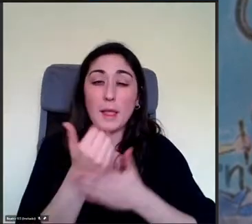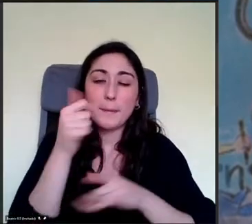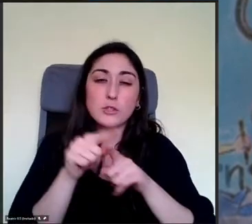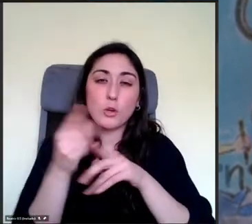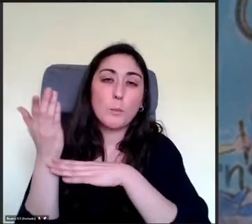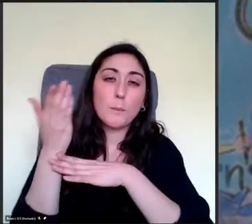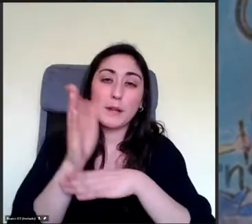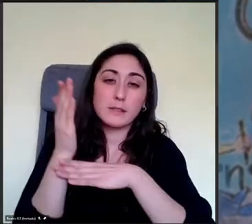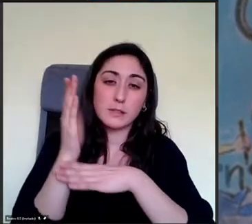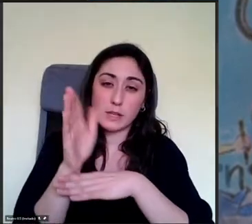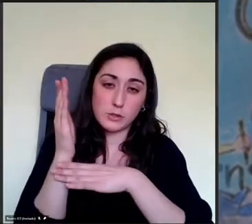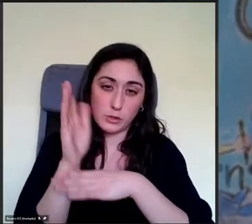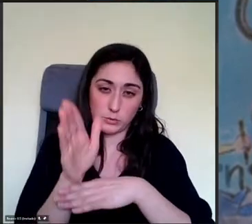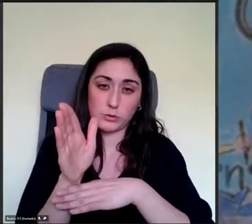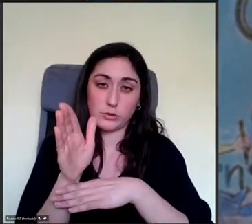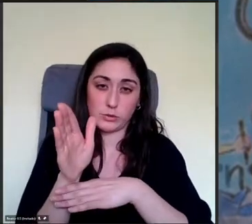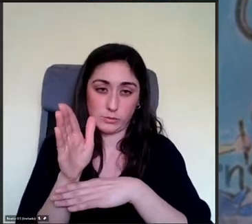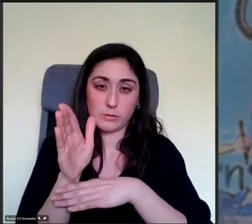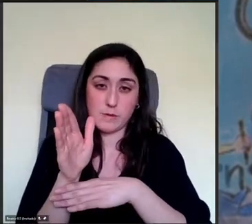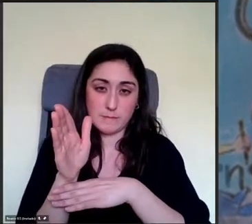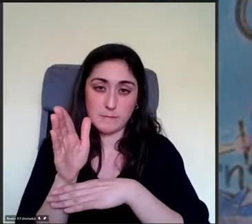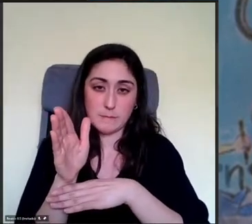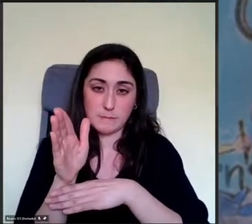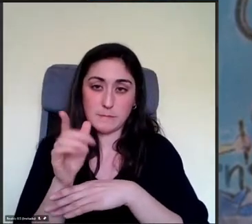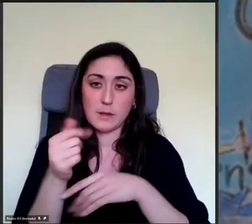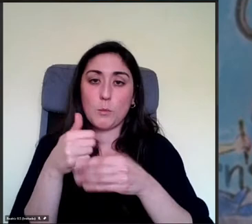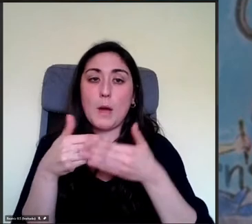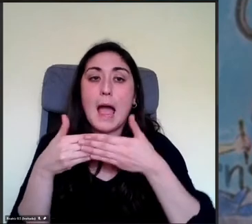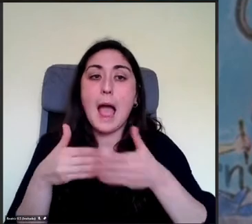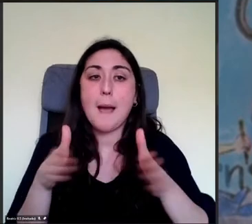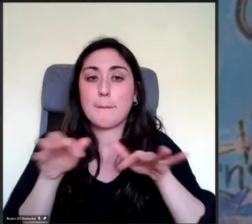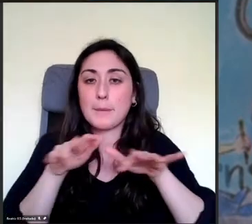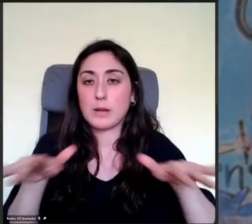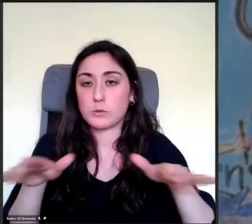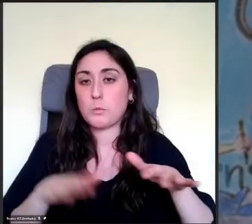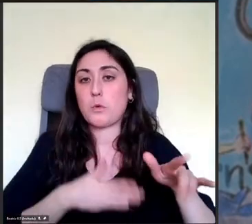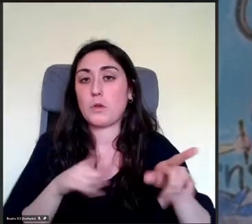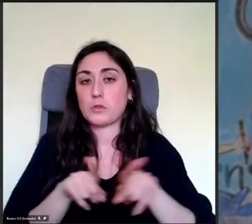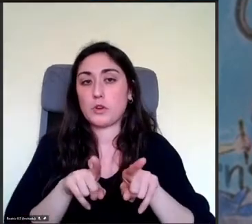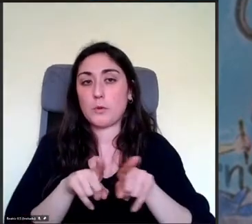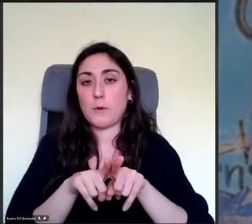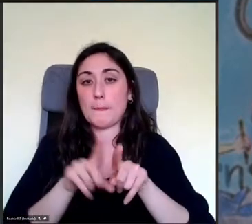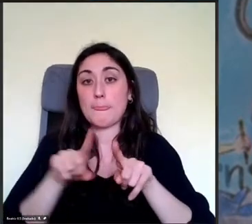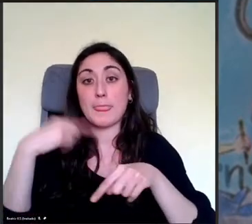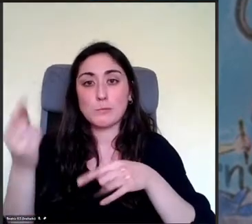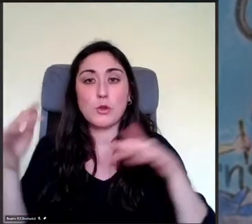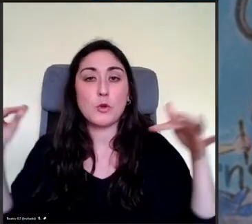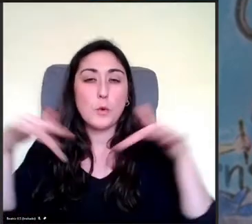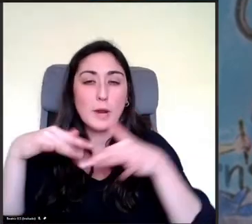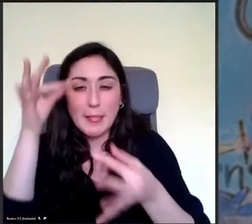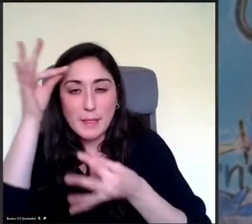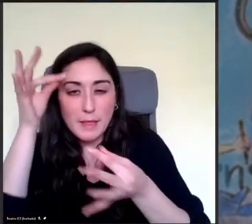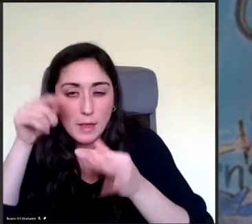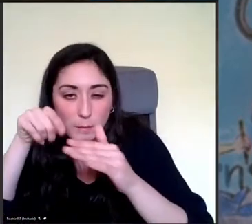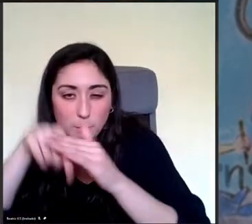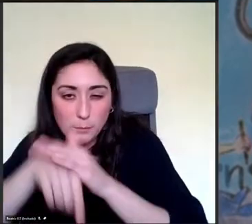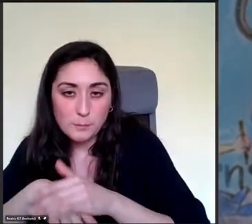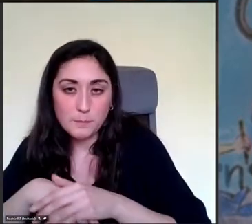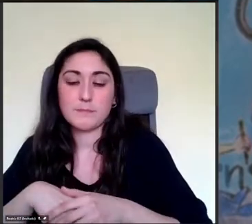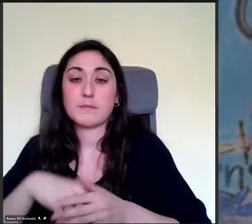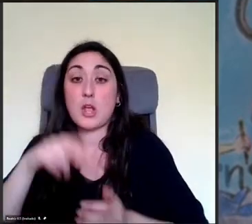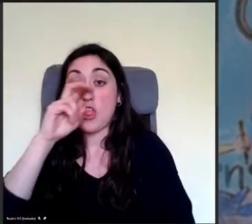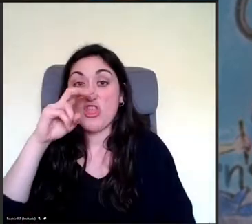es poden desenvolupar més àmpliament en el Congrés que, si tot va bé, farem d'aquí a 2 anys a